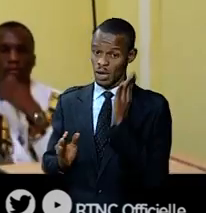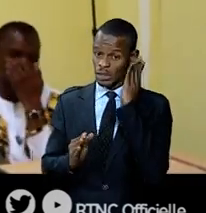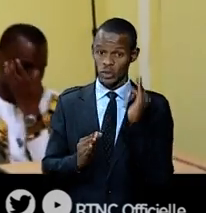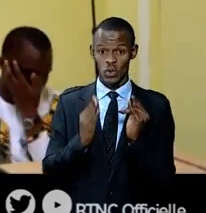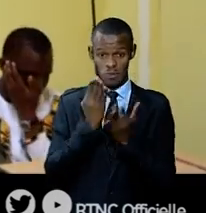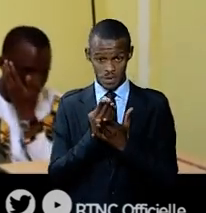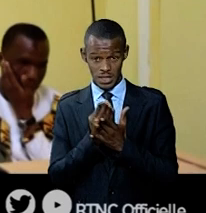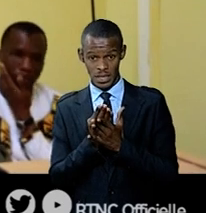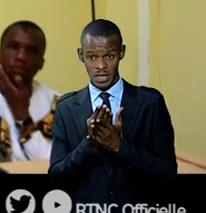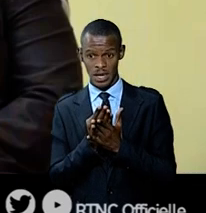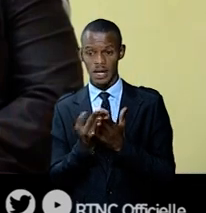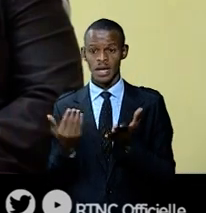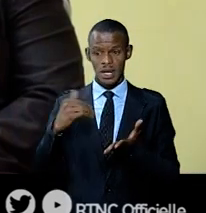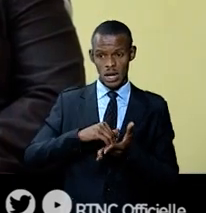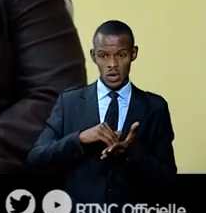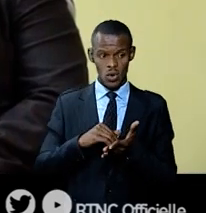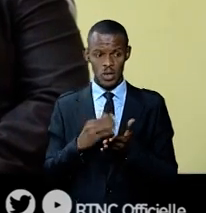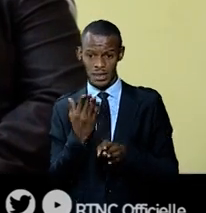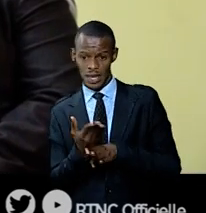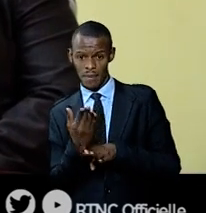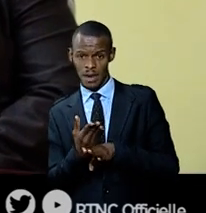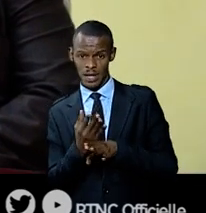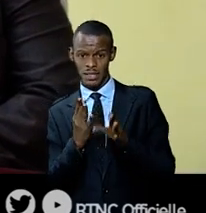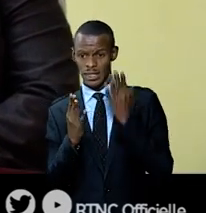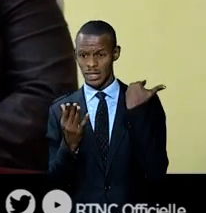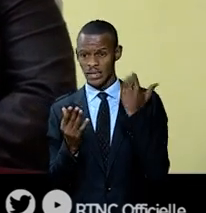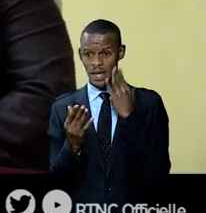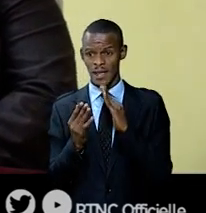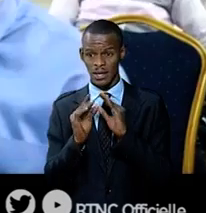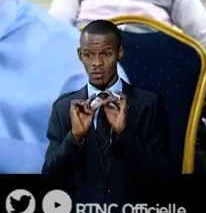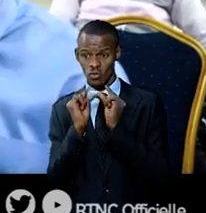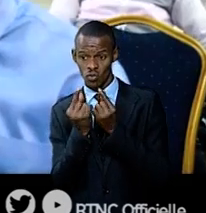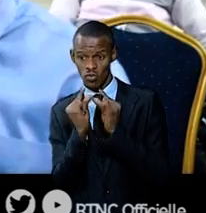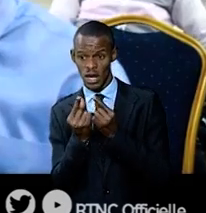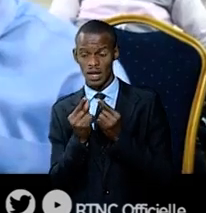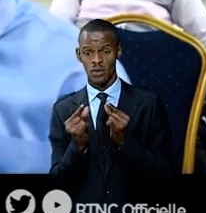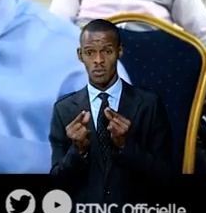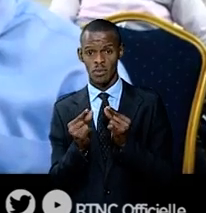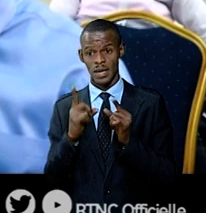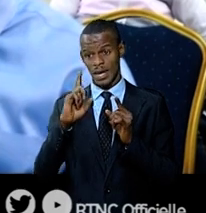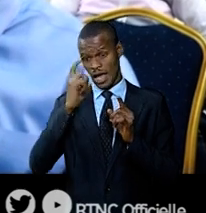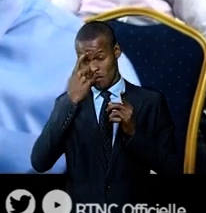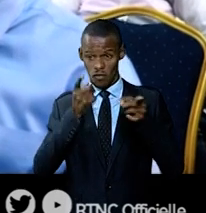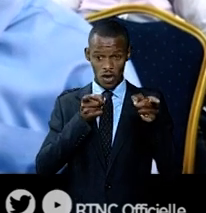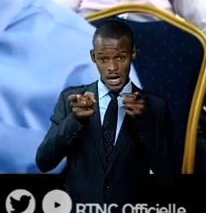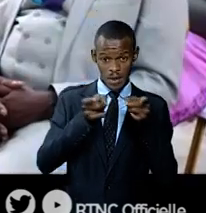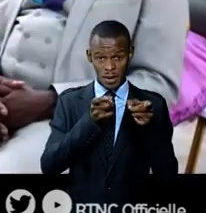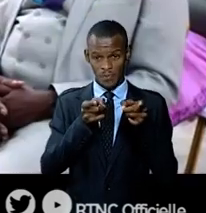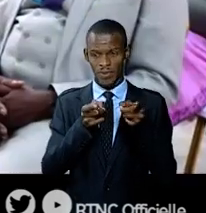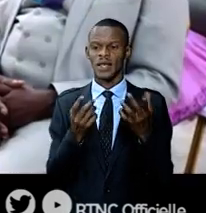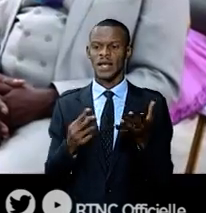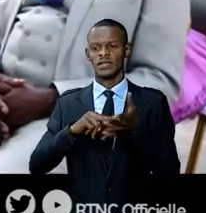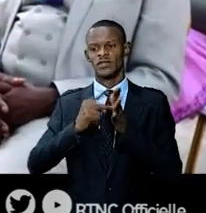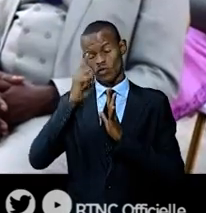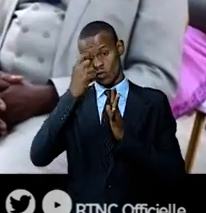de l'Observatoire de la dépense publique et du réseau gouvernance économique et démocratie, le gouvernement, à travers le comité d'orientation de